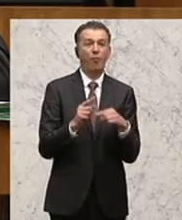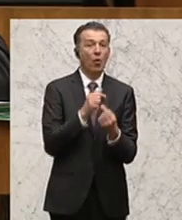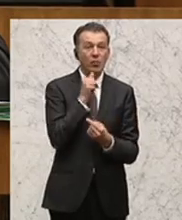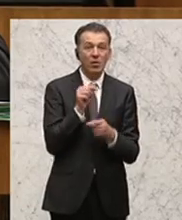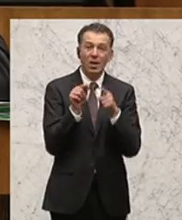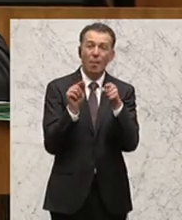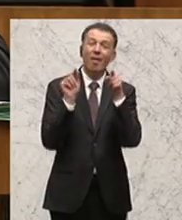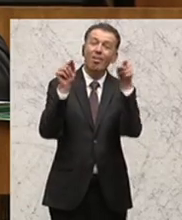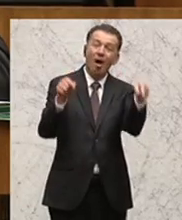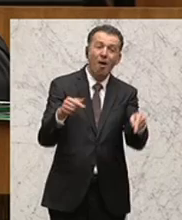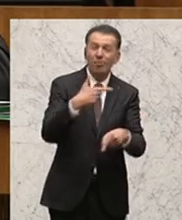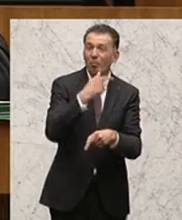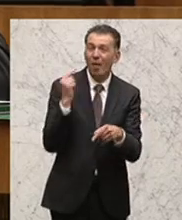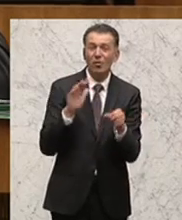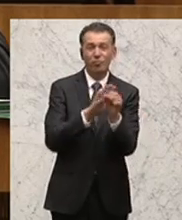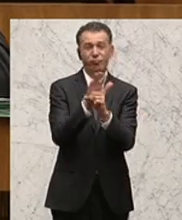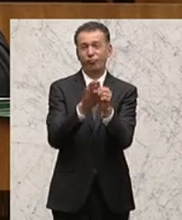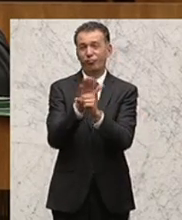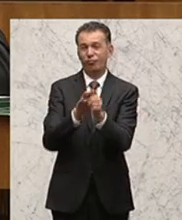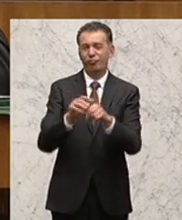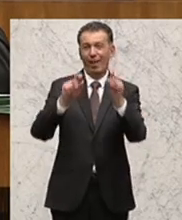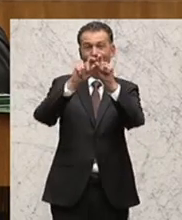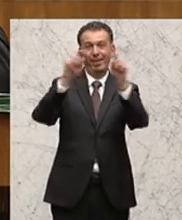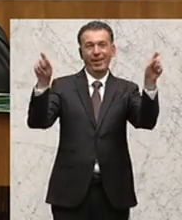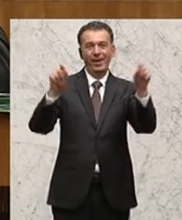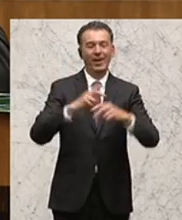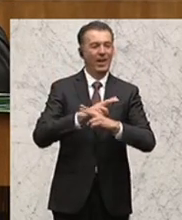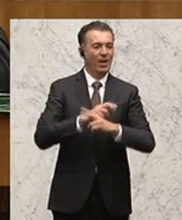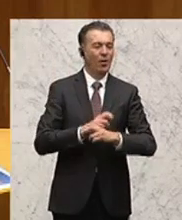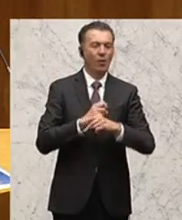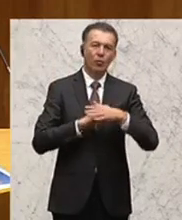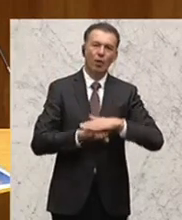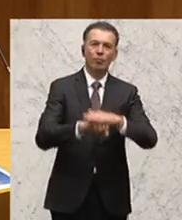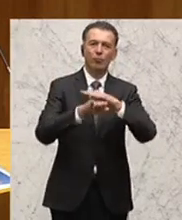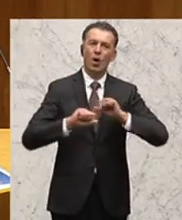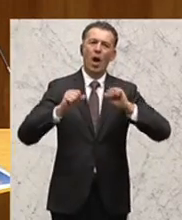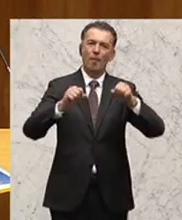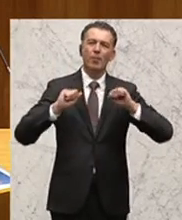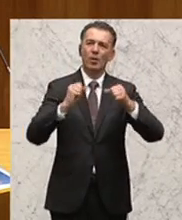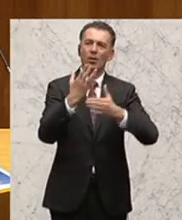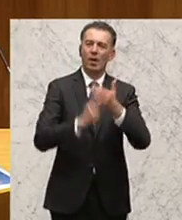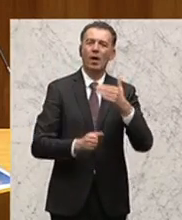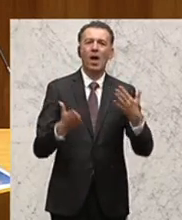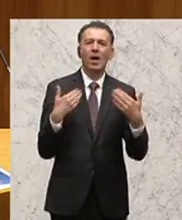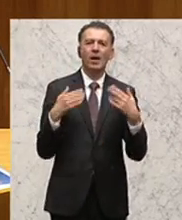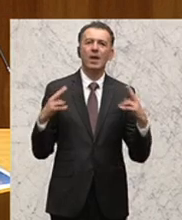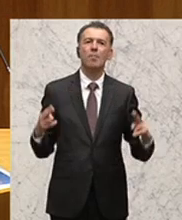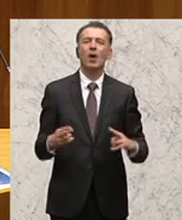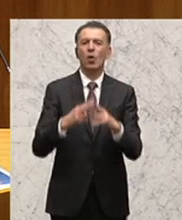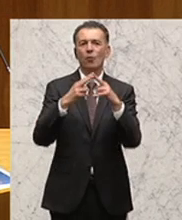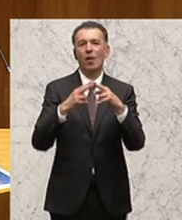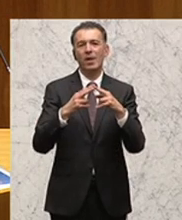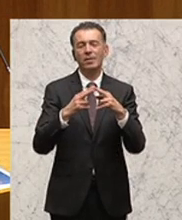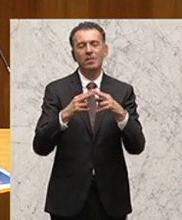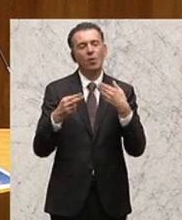für die Bevölkerung ist er massiv irreführend. Der Titel ist Österreichs Beitrag zu einem ambitionierten Ergebnis auf der Klimakonferenz in